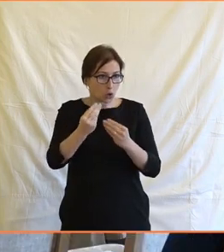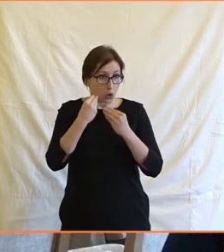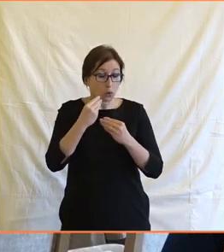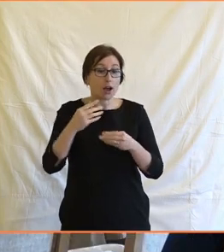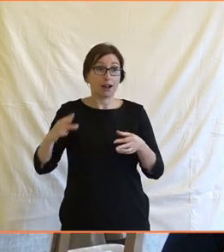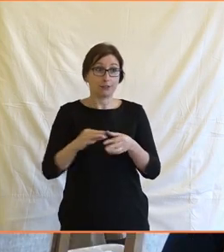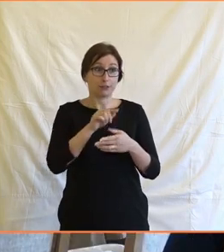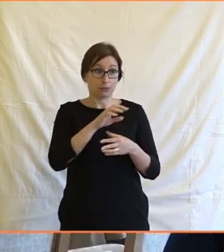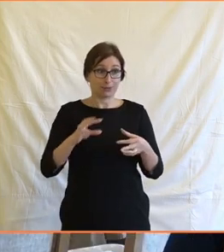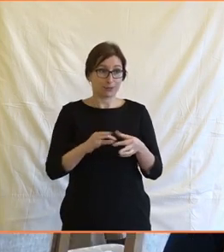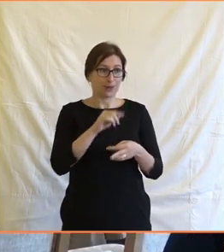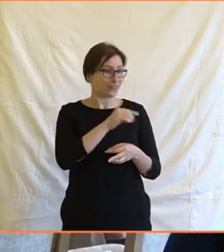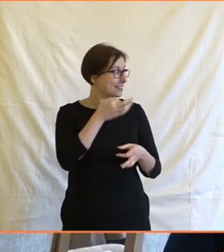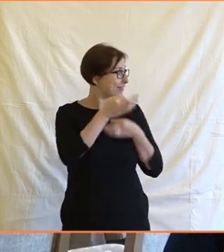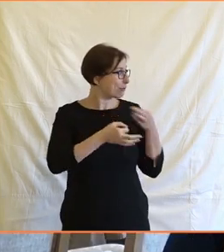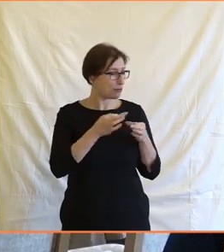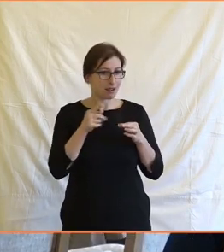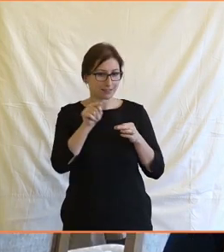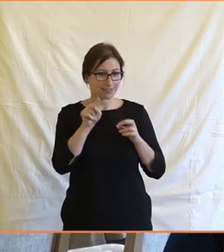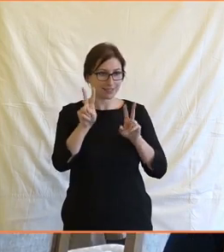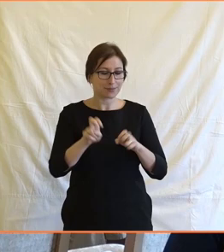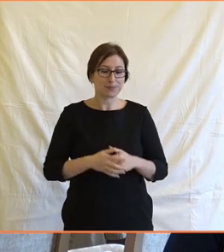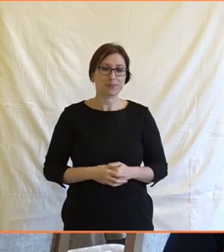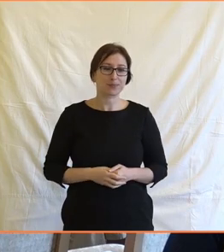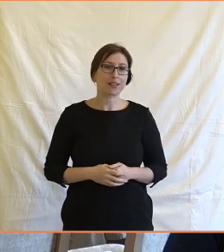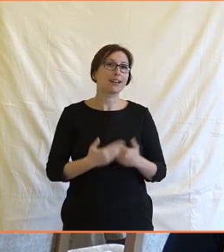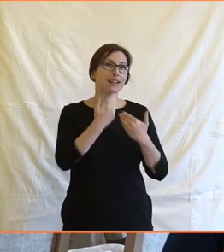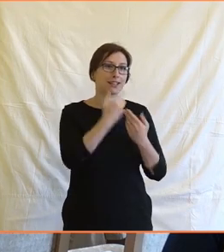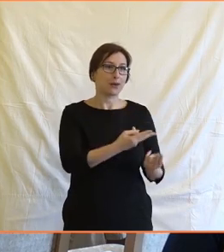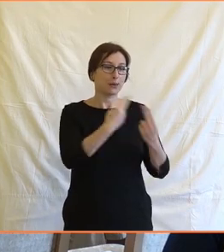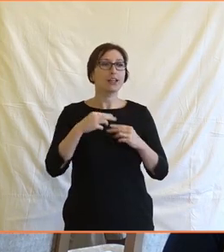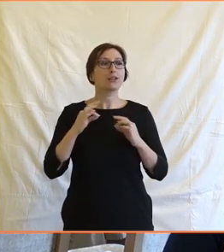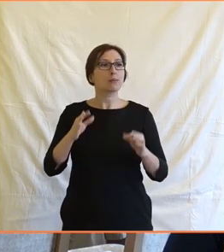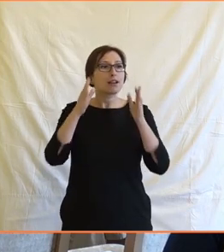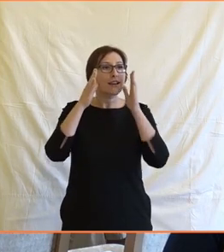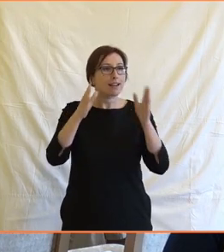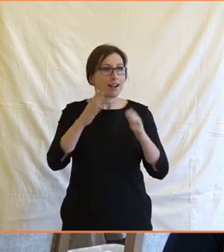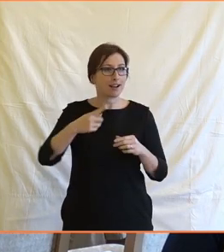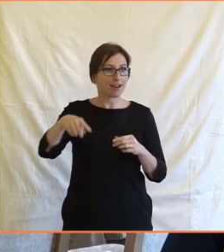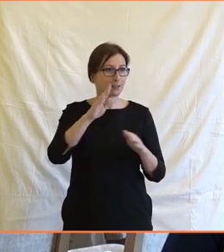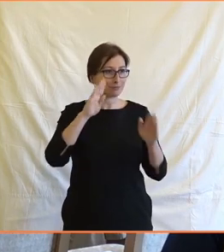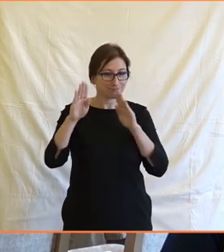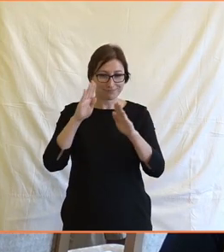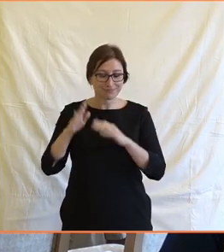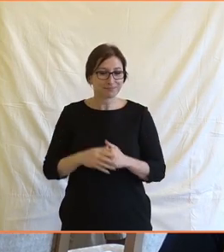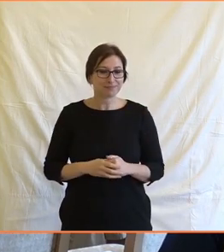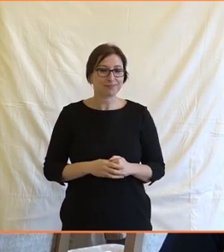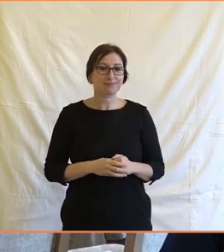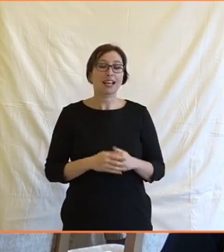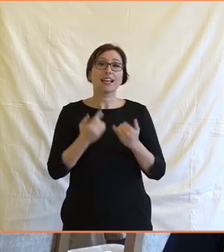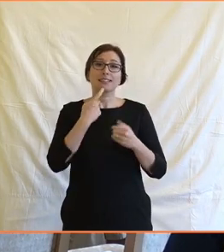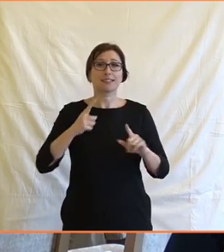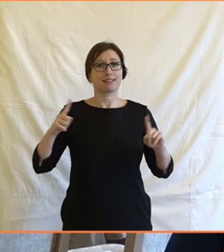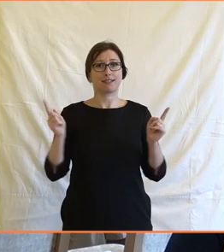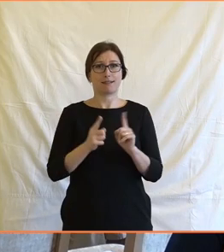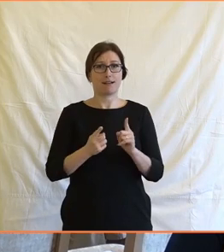její baterie otázek. Děkuji moc za slovo. Dobré ráno, dámy a pánové. Dovolte mi tady